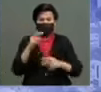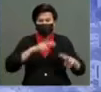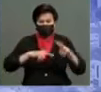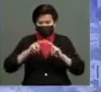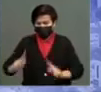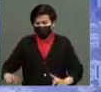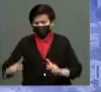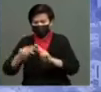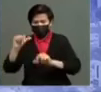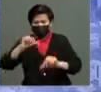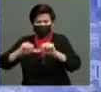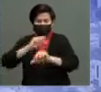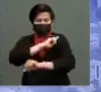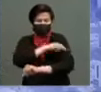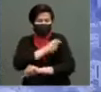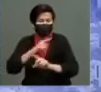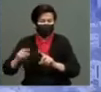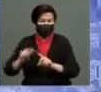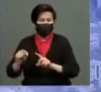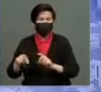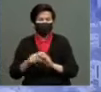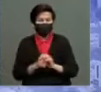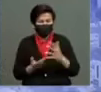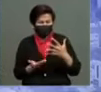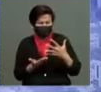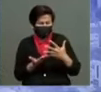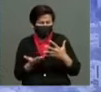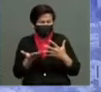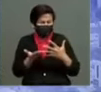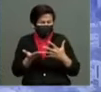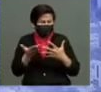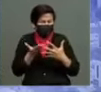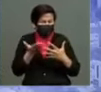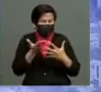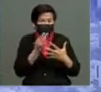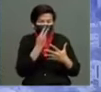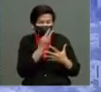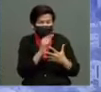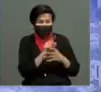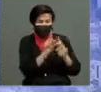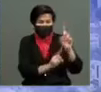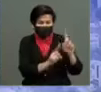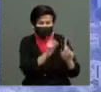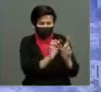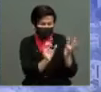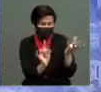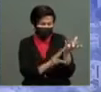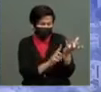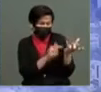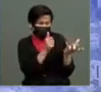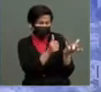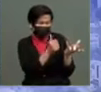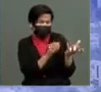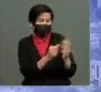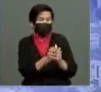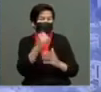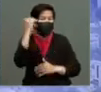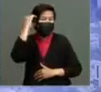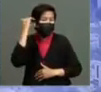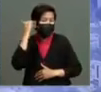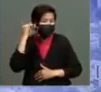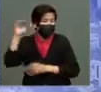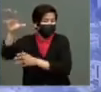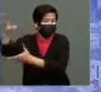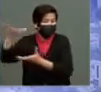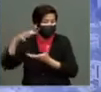าสตร์การแพทย์ที่จะต้องเข้าไปดูคุณภาพของแต่ละล็อตจำได้ไหมครับที่เราเคยบอกว่ามาจากทางเกาหลีเป็นของ